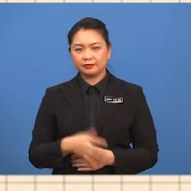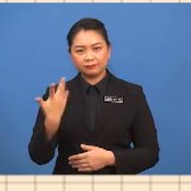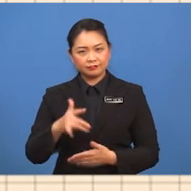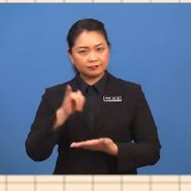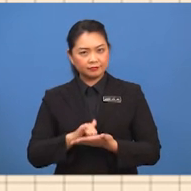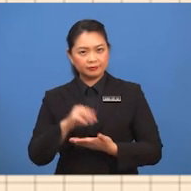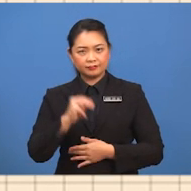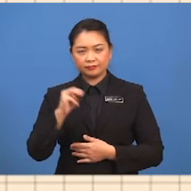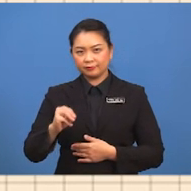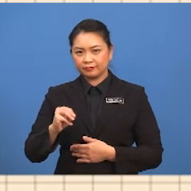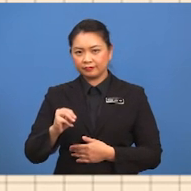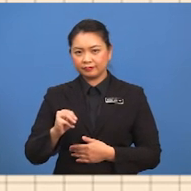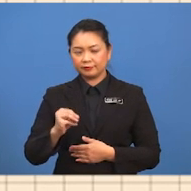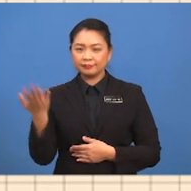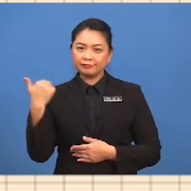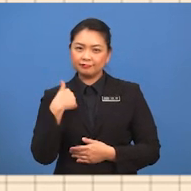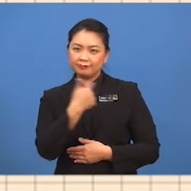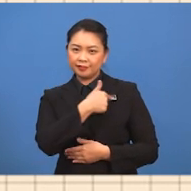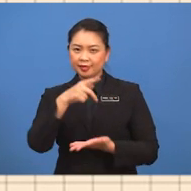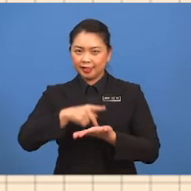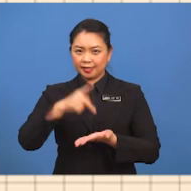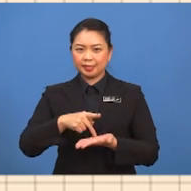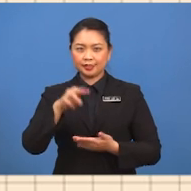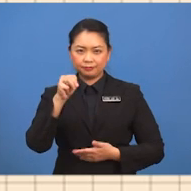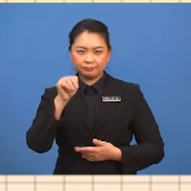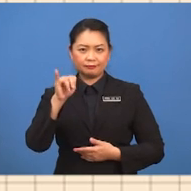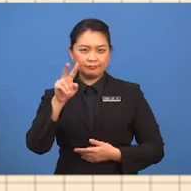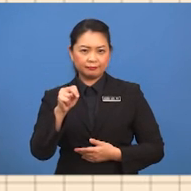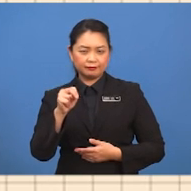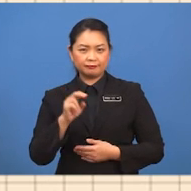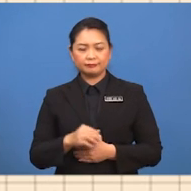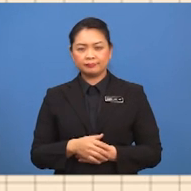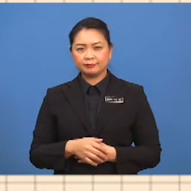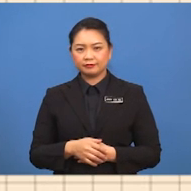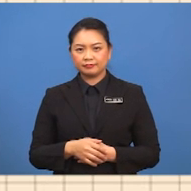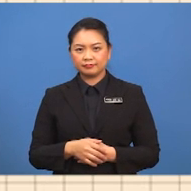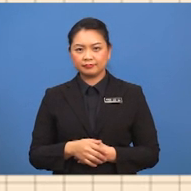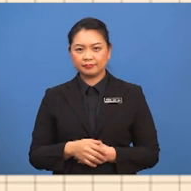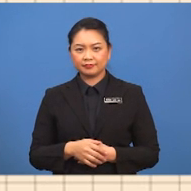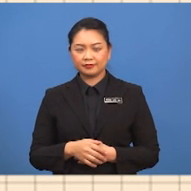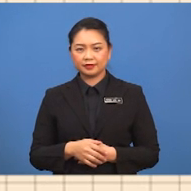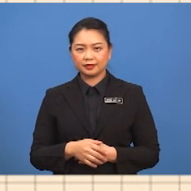Seterusnya murid-murid, mari kita kira min bagi soalan tersebut.